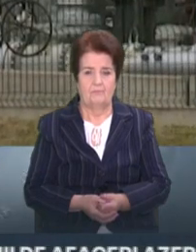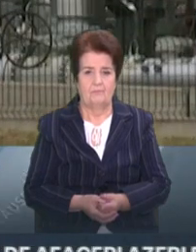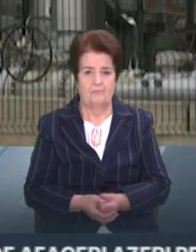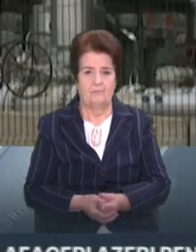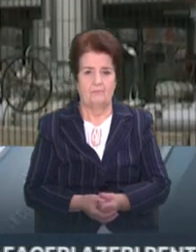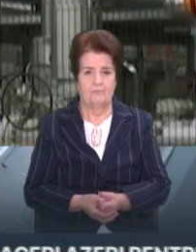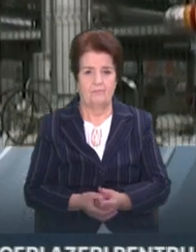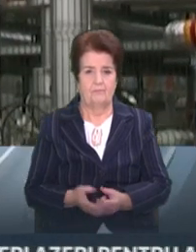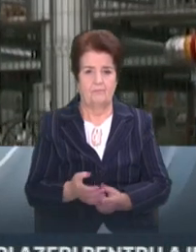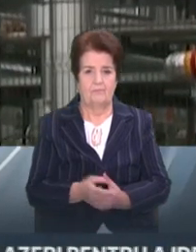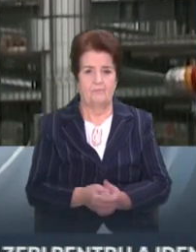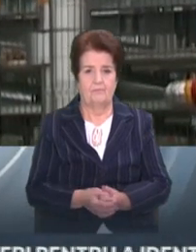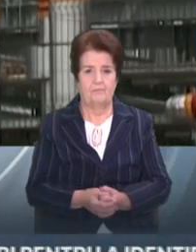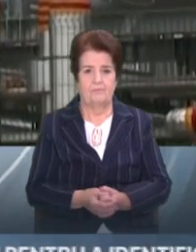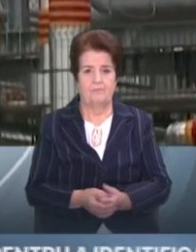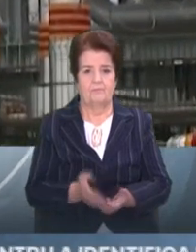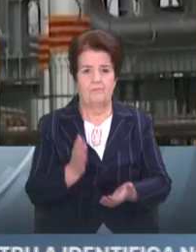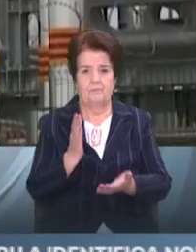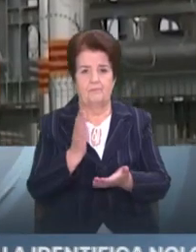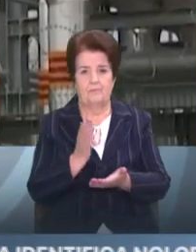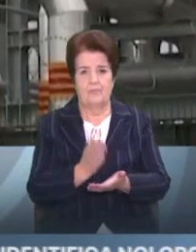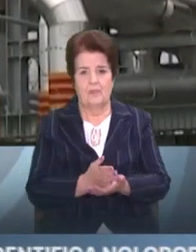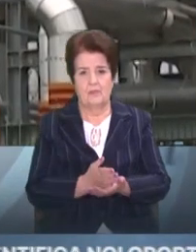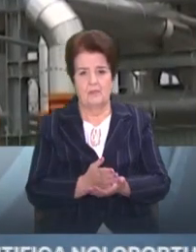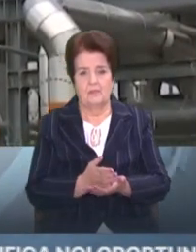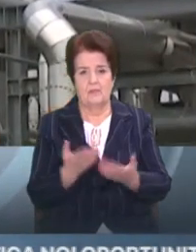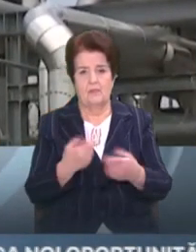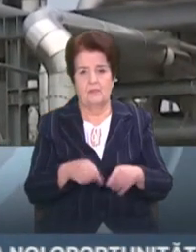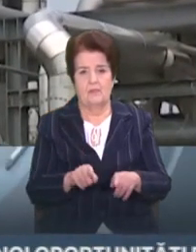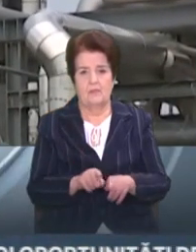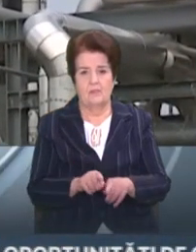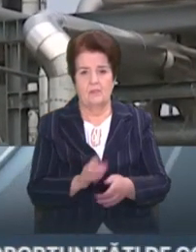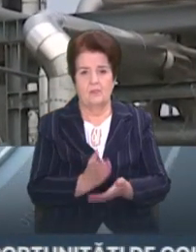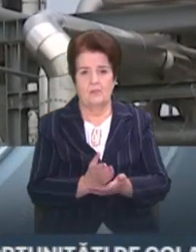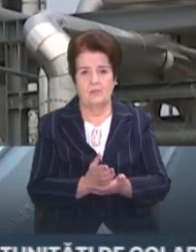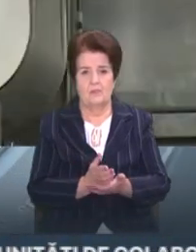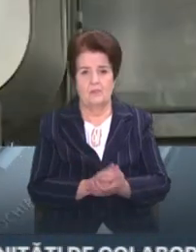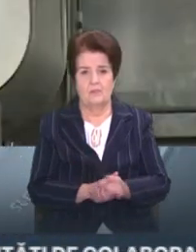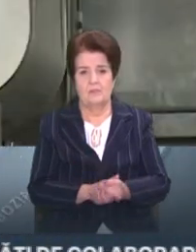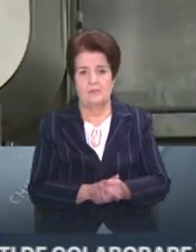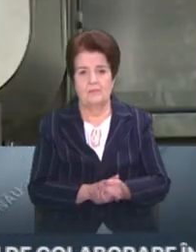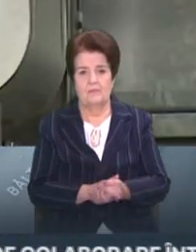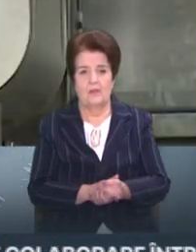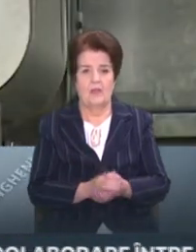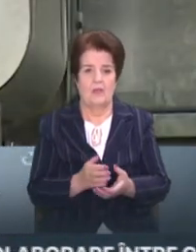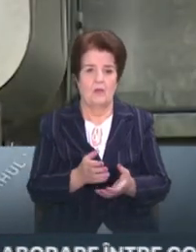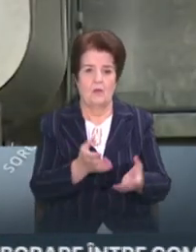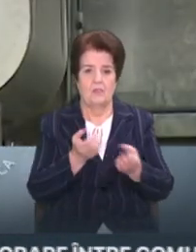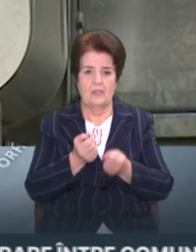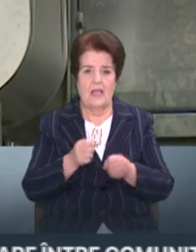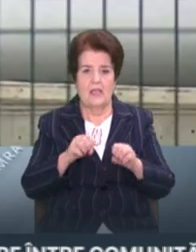cât mai multe solicitanți, astfel încât datele care vor fi analizate și procesate va permite să fie luate decizii care